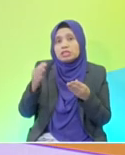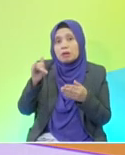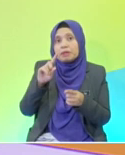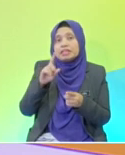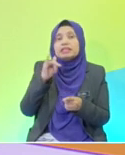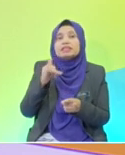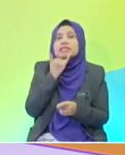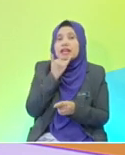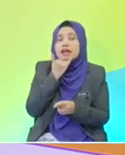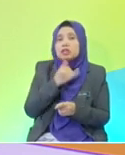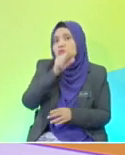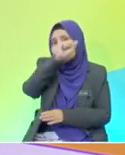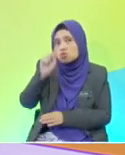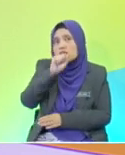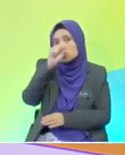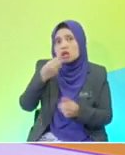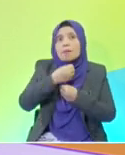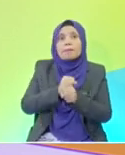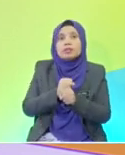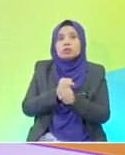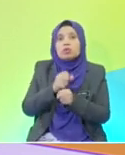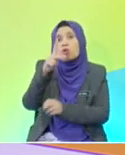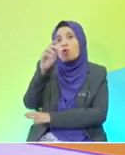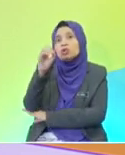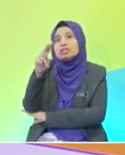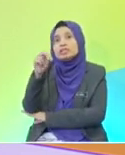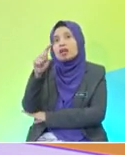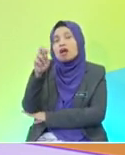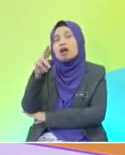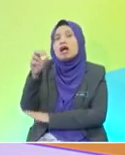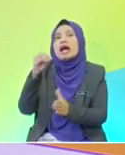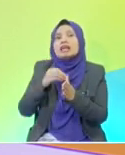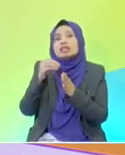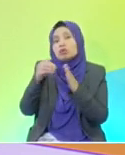kita namakan sebagai soal-soal yang berbentuk kontra atau negatif